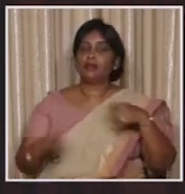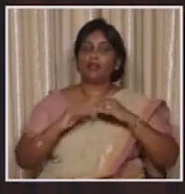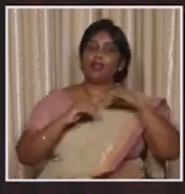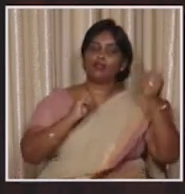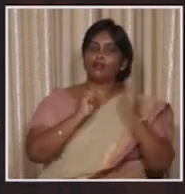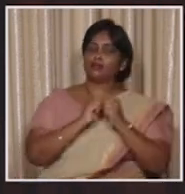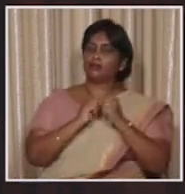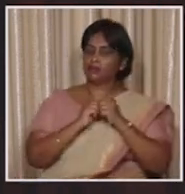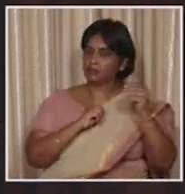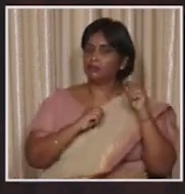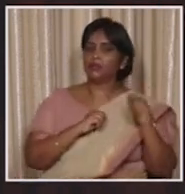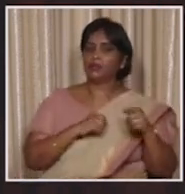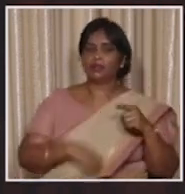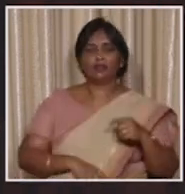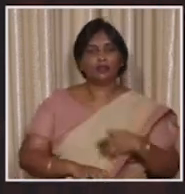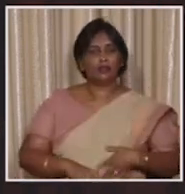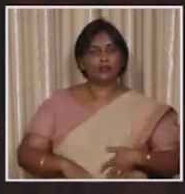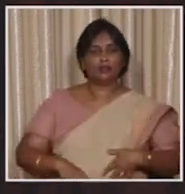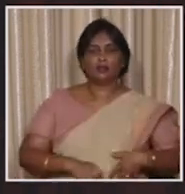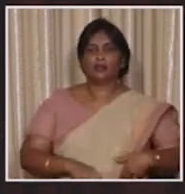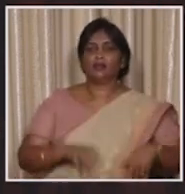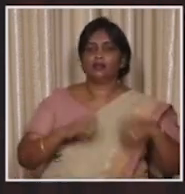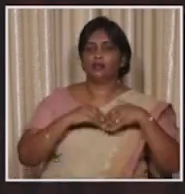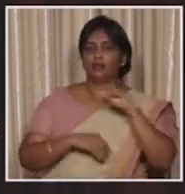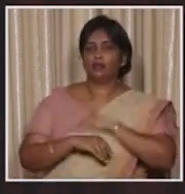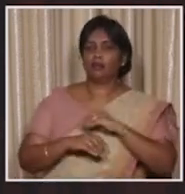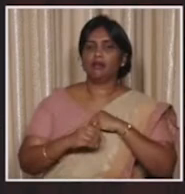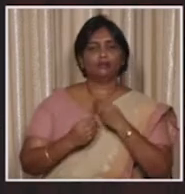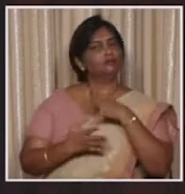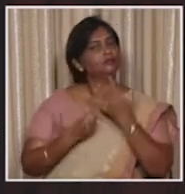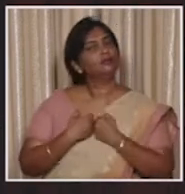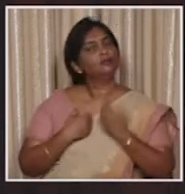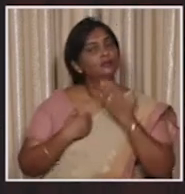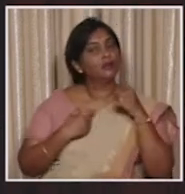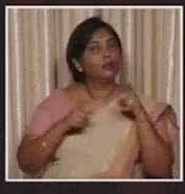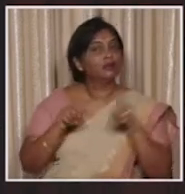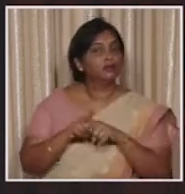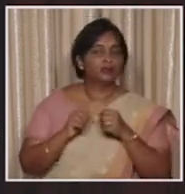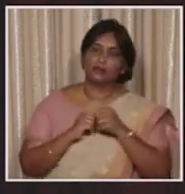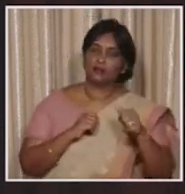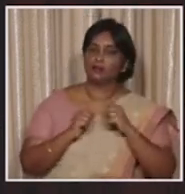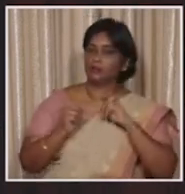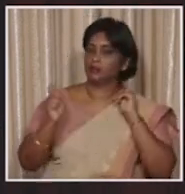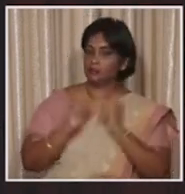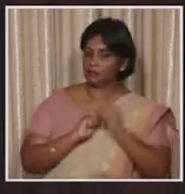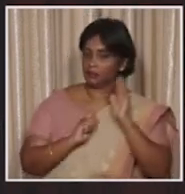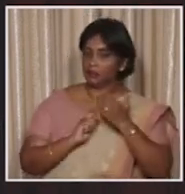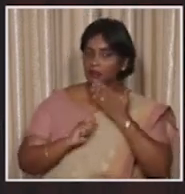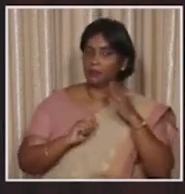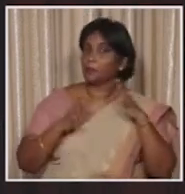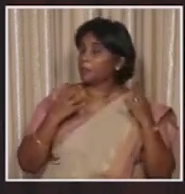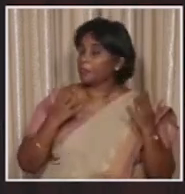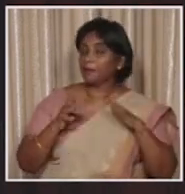தோட்டங்களிலே வாங்குகின்ற கொழுந்து நிலவரத்தை அவர்களிடம் பெற்றுக்கொள்ள வேண்டும். அப்போது தான் அந்த நிலைமைகள் மாறும். இல்லாவிட்டால் முழுமையாக